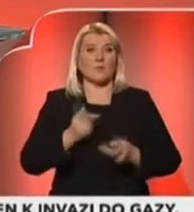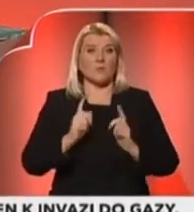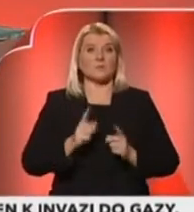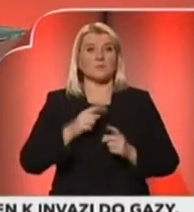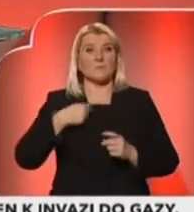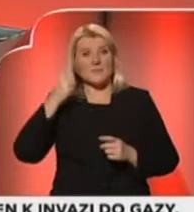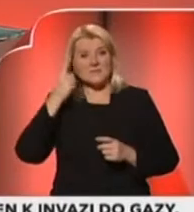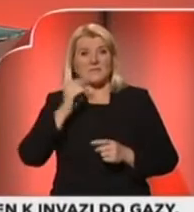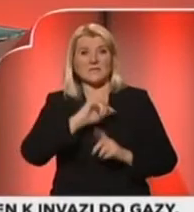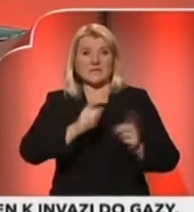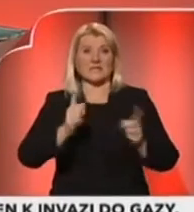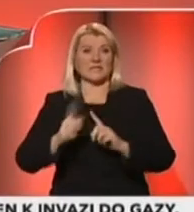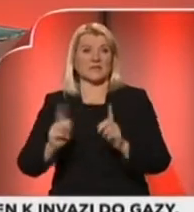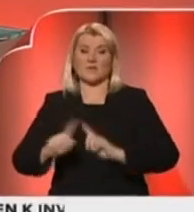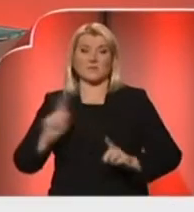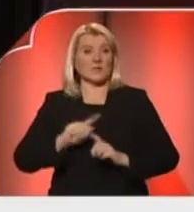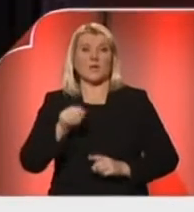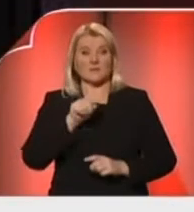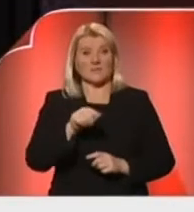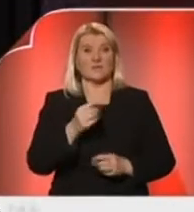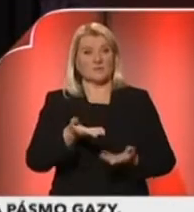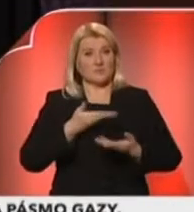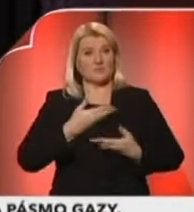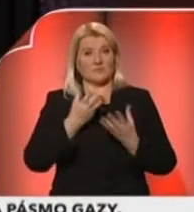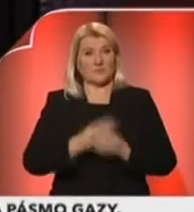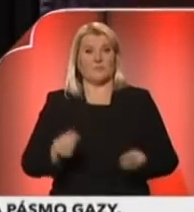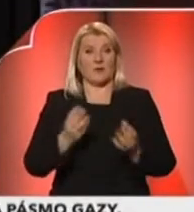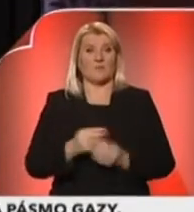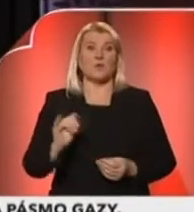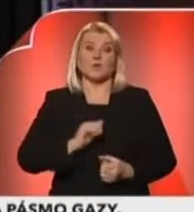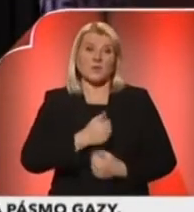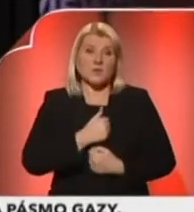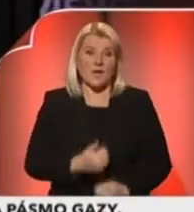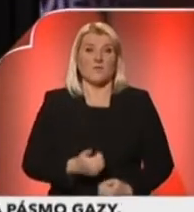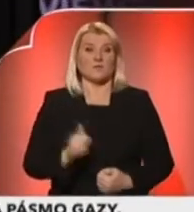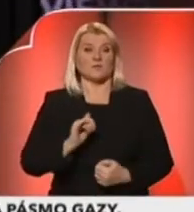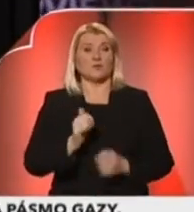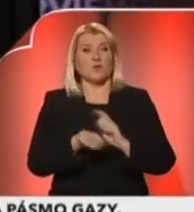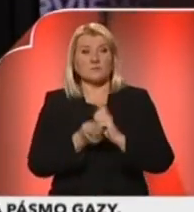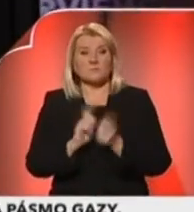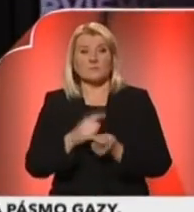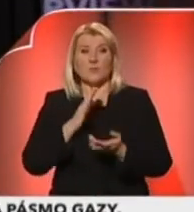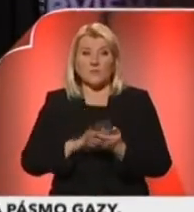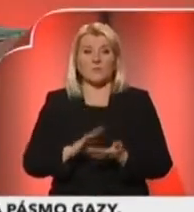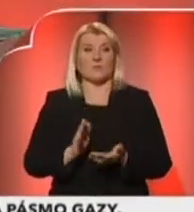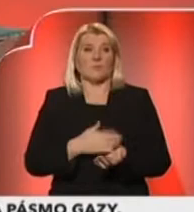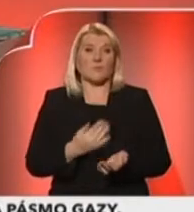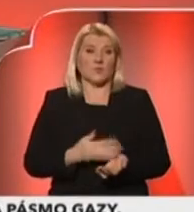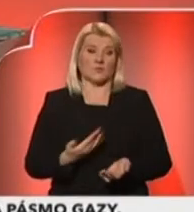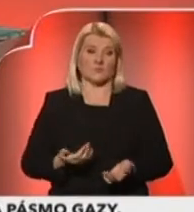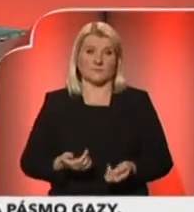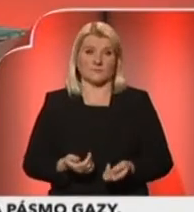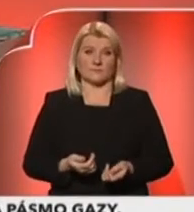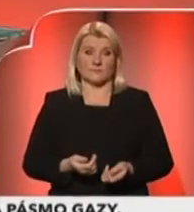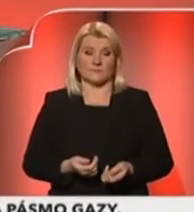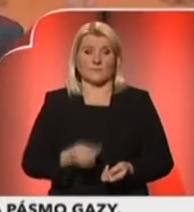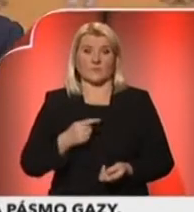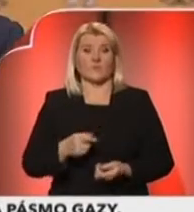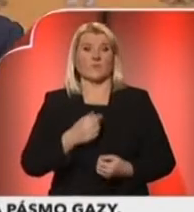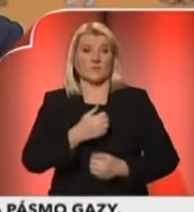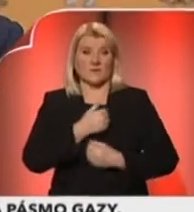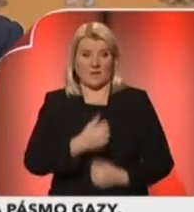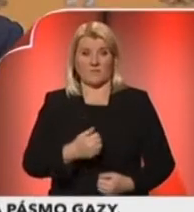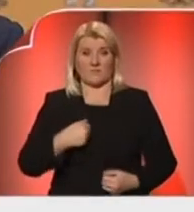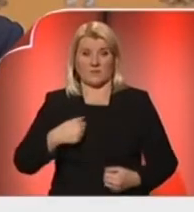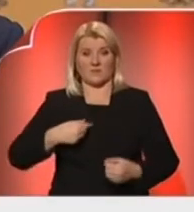dodat. O tom my mysleli cokoliv. Vy mi řekněte, prosím, kdo to navrhl, kdo to prosazoval a proč? Navrhli